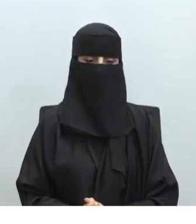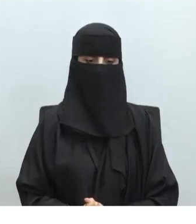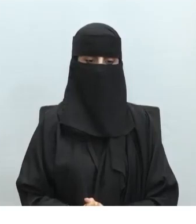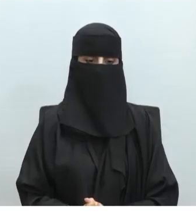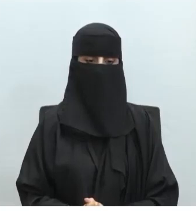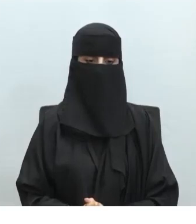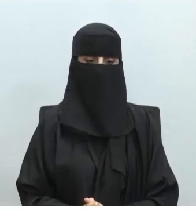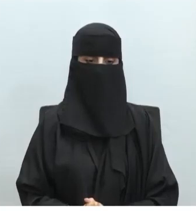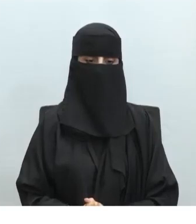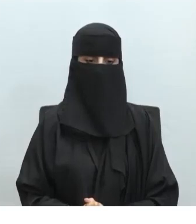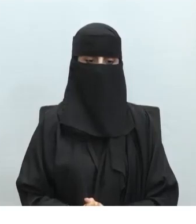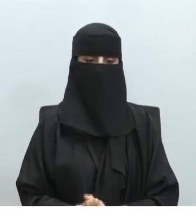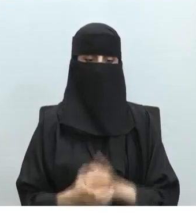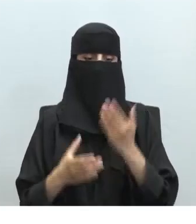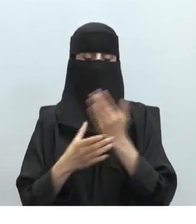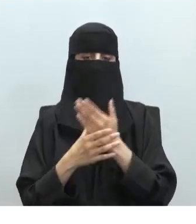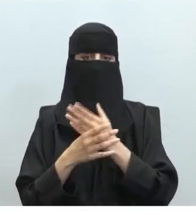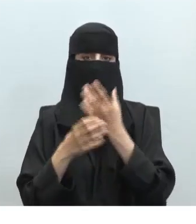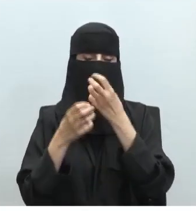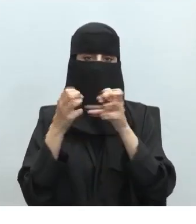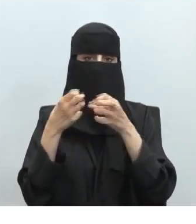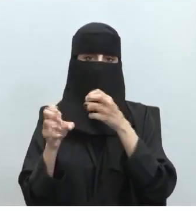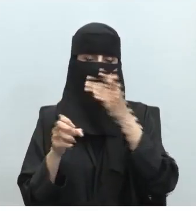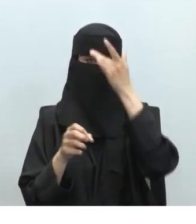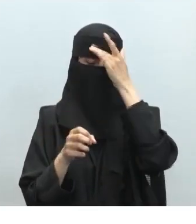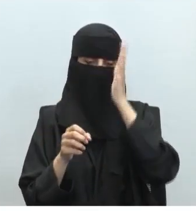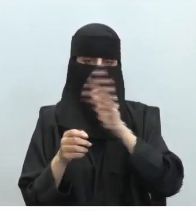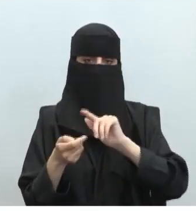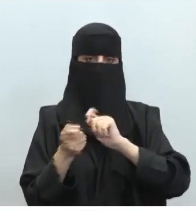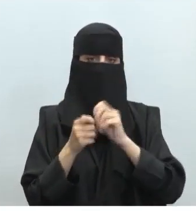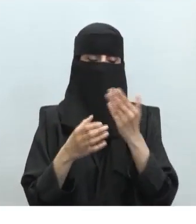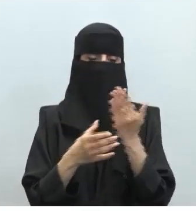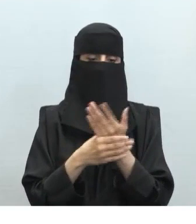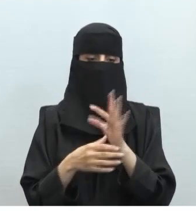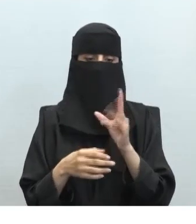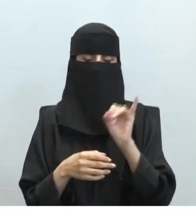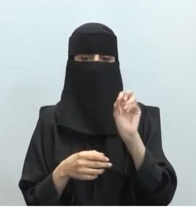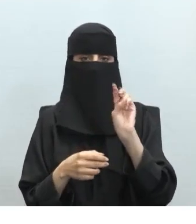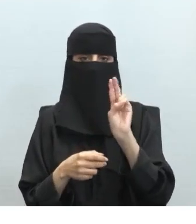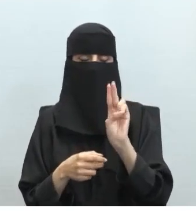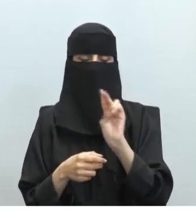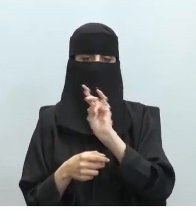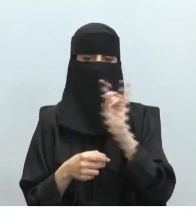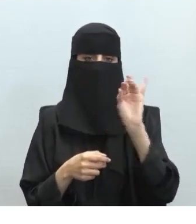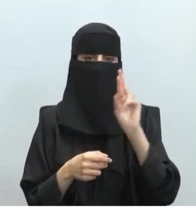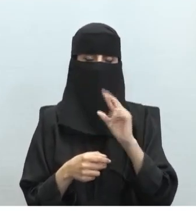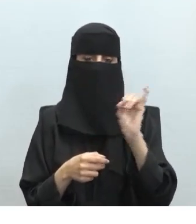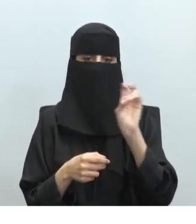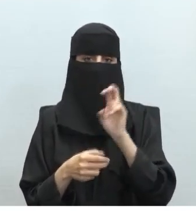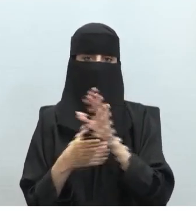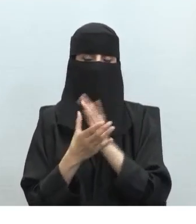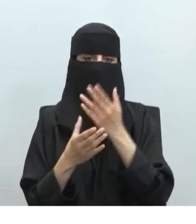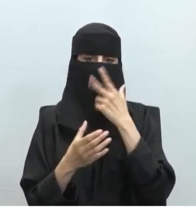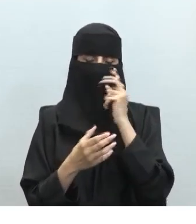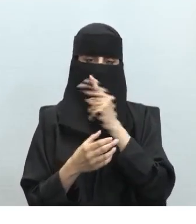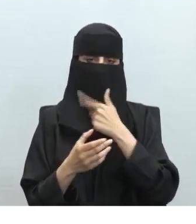الكروموسوميه وابرز اهم الامراض الناتجه عن عدم انفصال الكروموسومات الجسميه مثل متلازمه داون وهي متلازمه تنتج